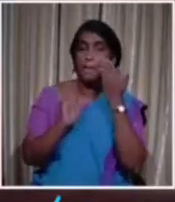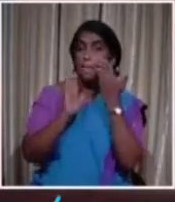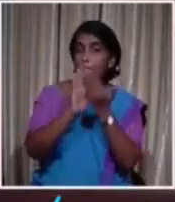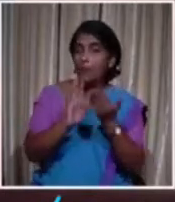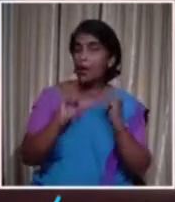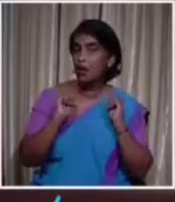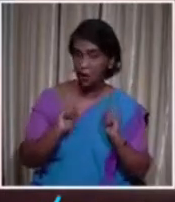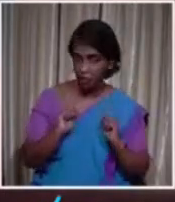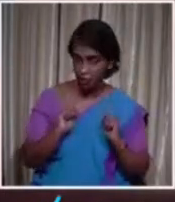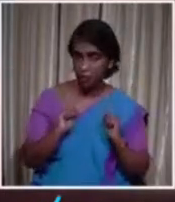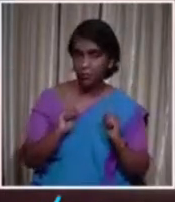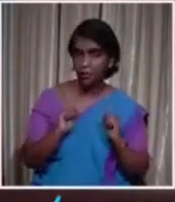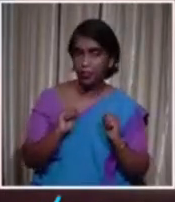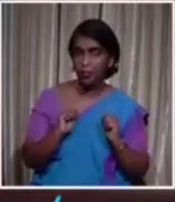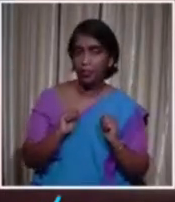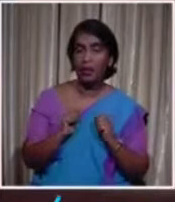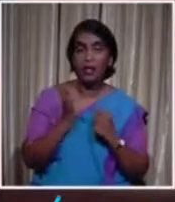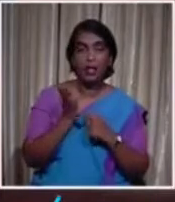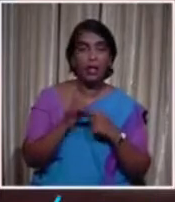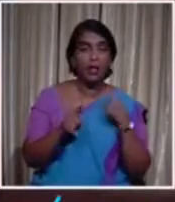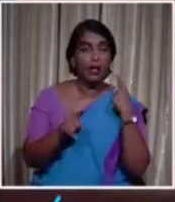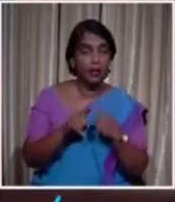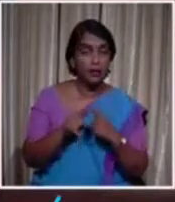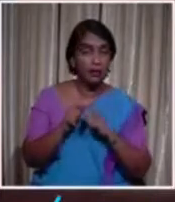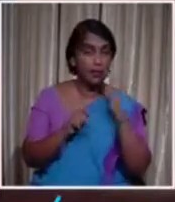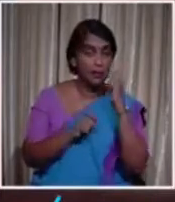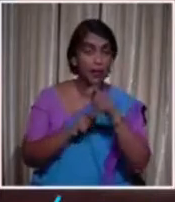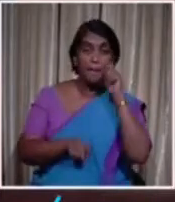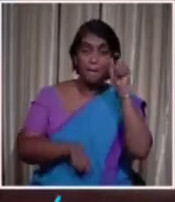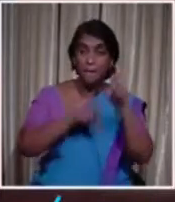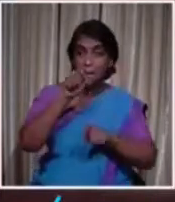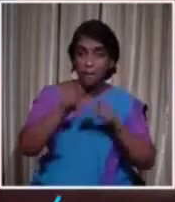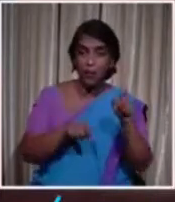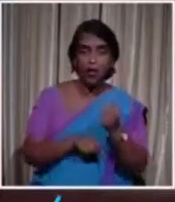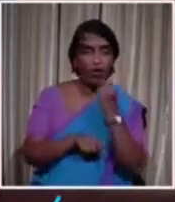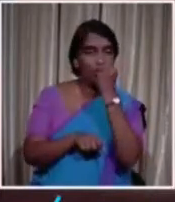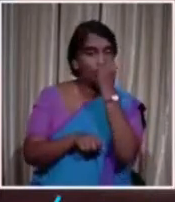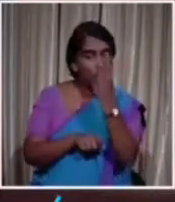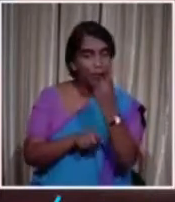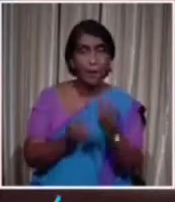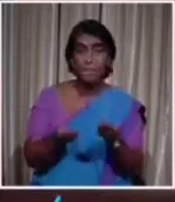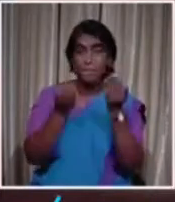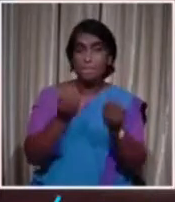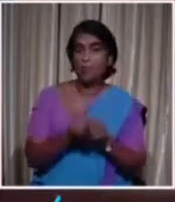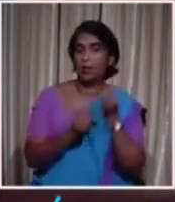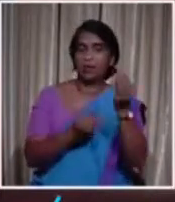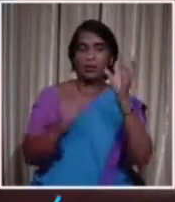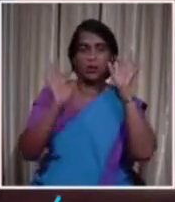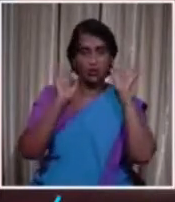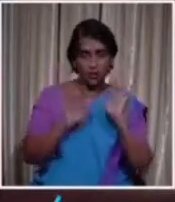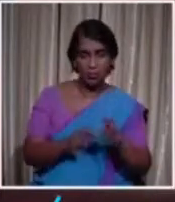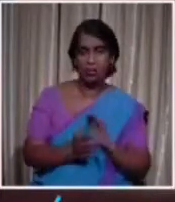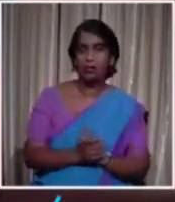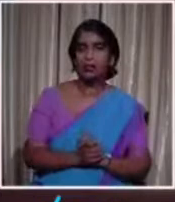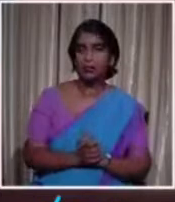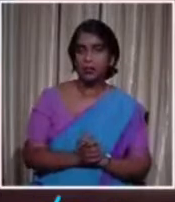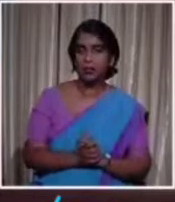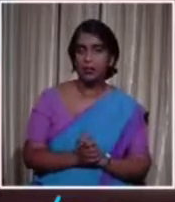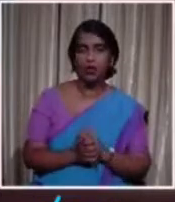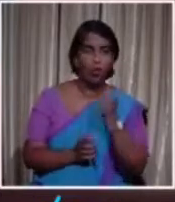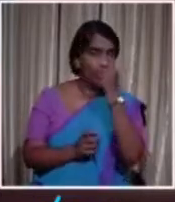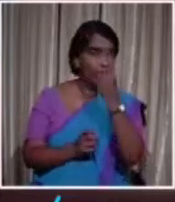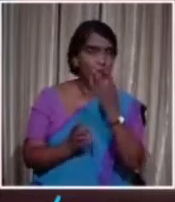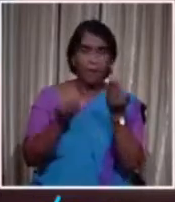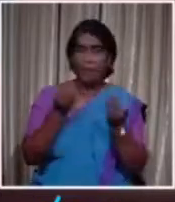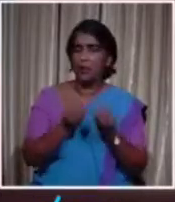दे बादु मुदल गेवन जनता वटे रुपियल का बराक कालुतें दिया नेतुग रुपियल का